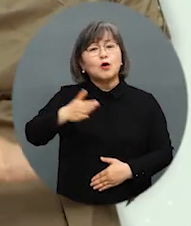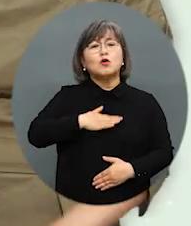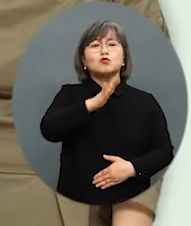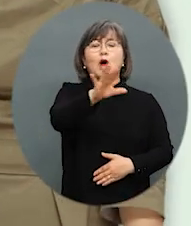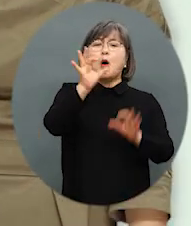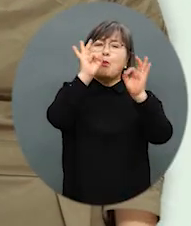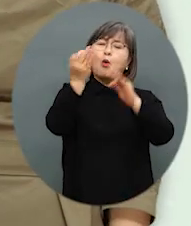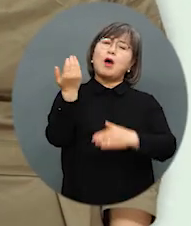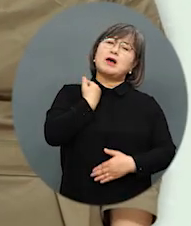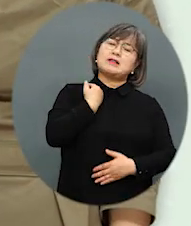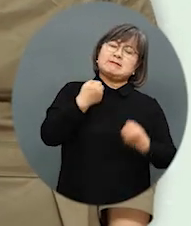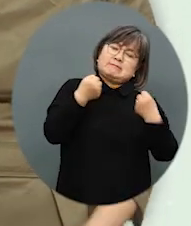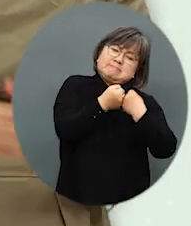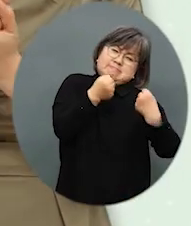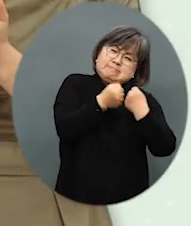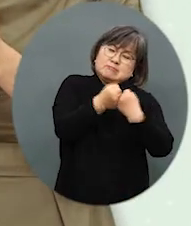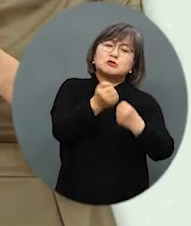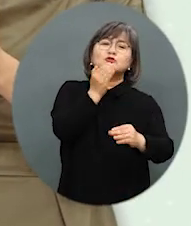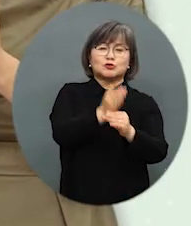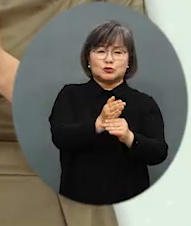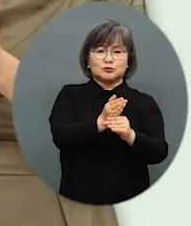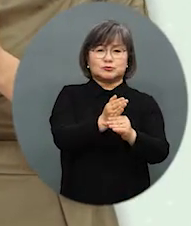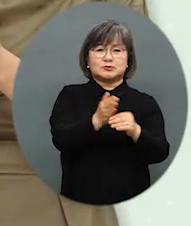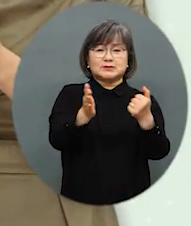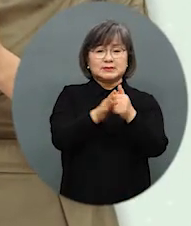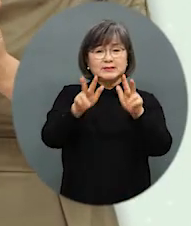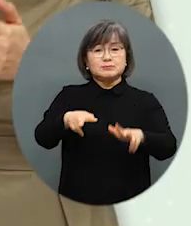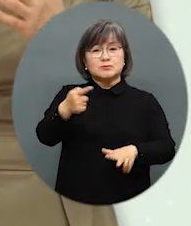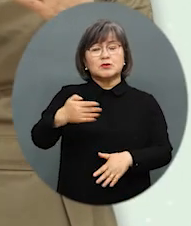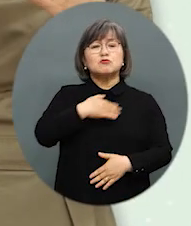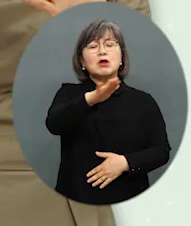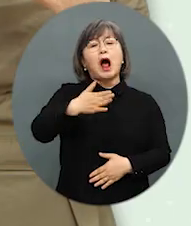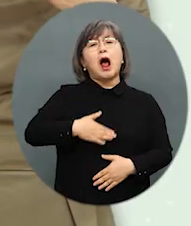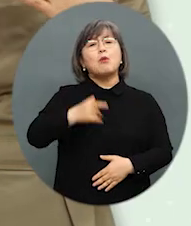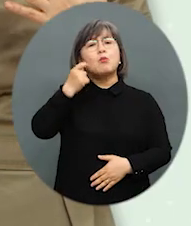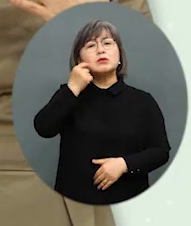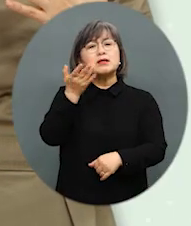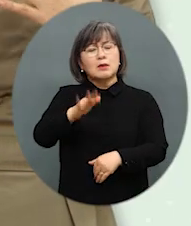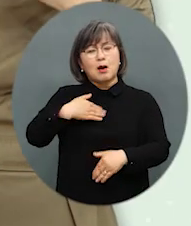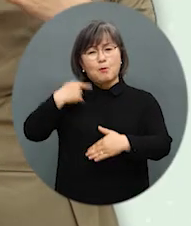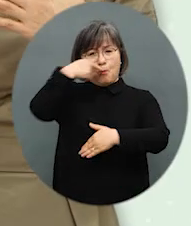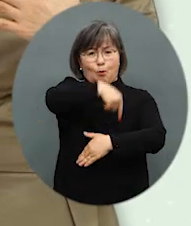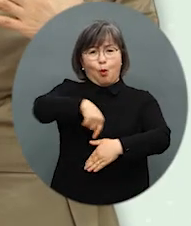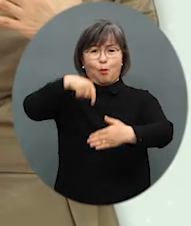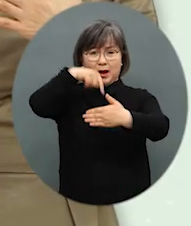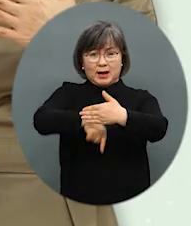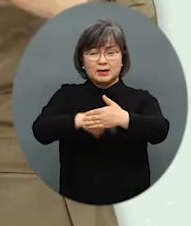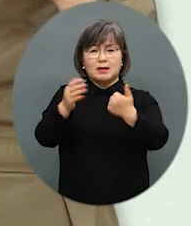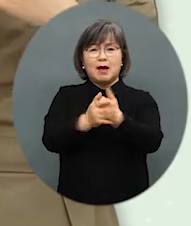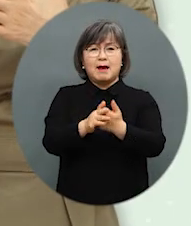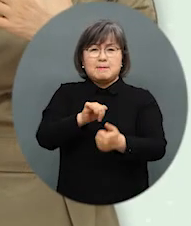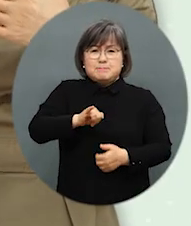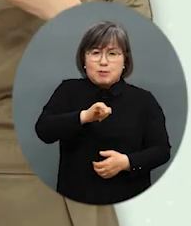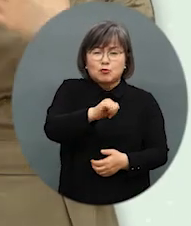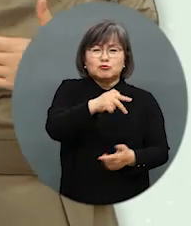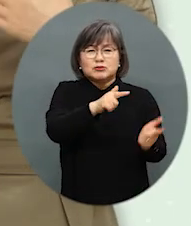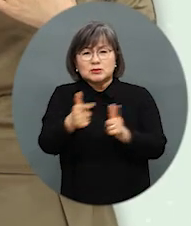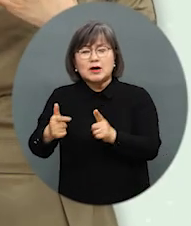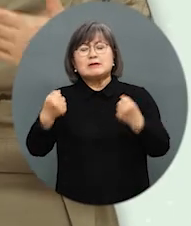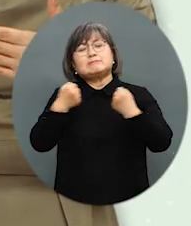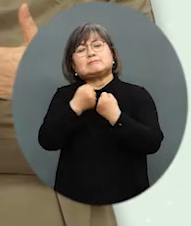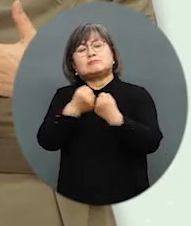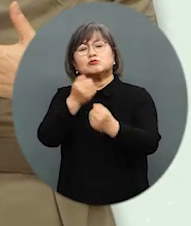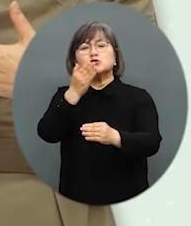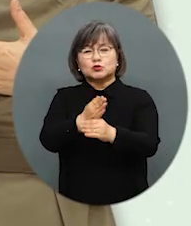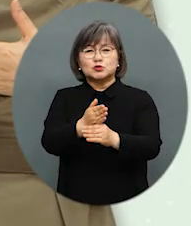아세요? 우리는 보이지 않는 싸움을 하고 있다는 걸요. 지금도 우리는 알지 못하지만 우리 몸속에서는 열심히